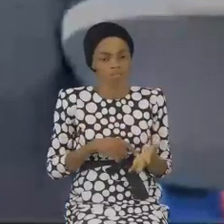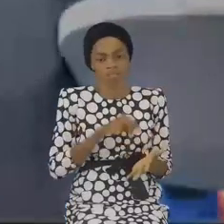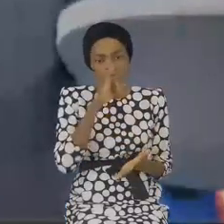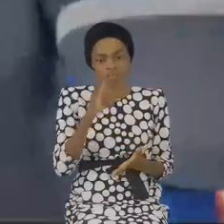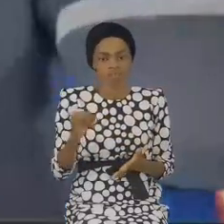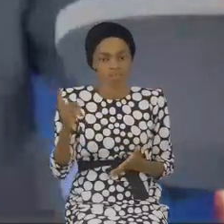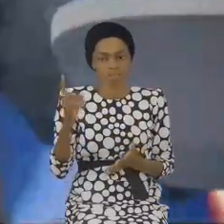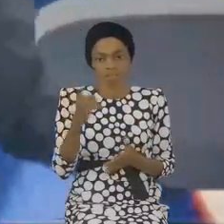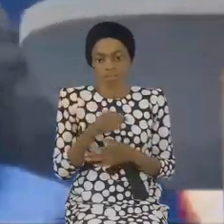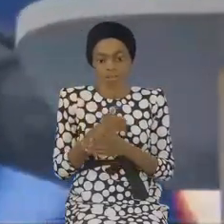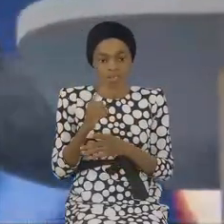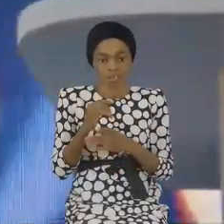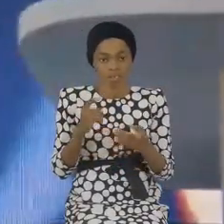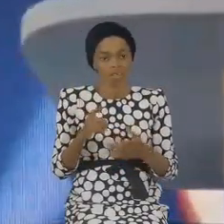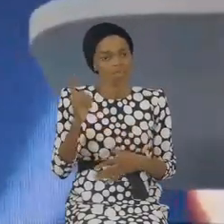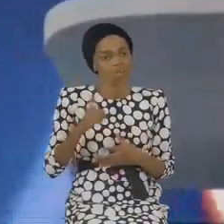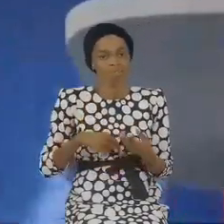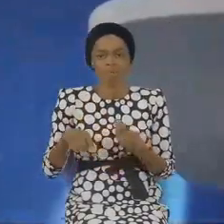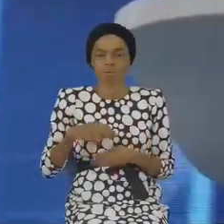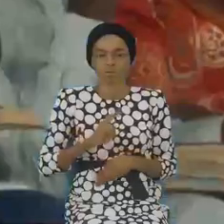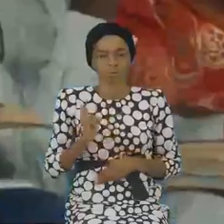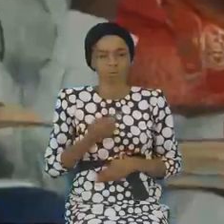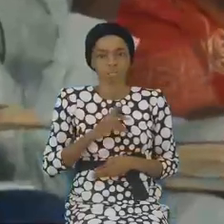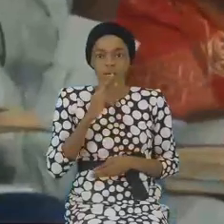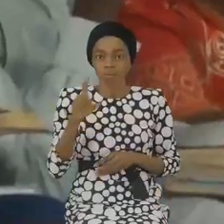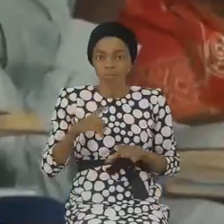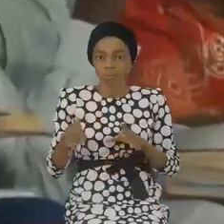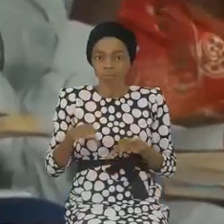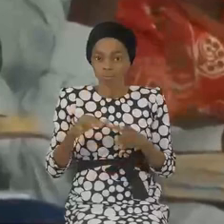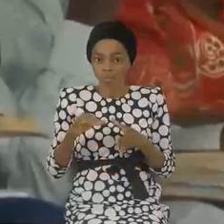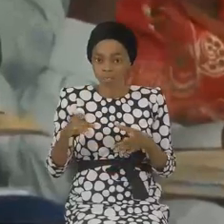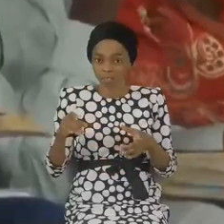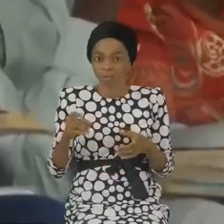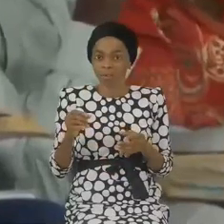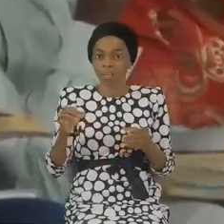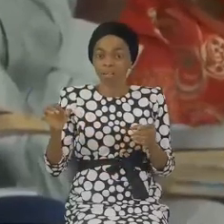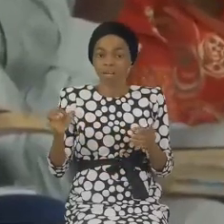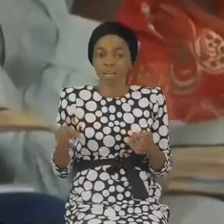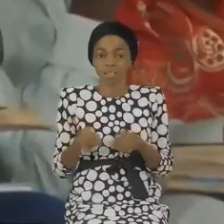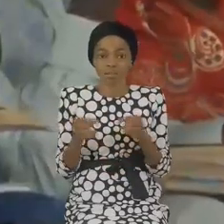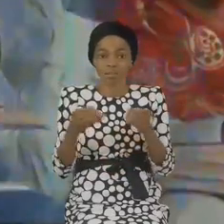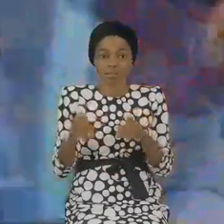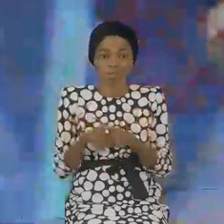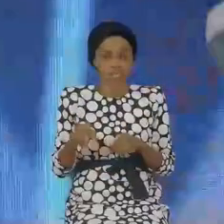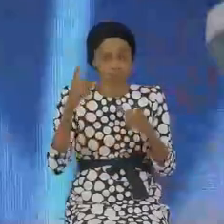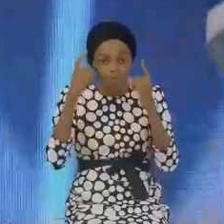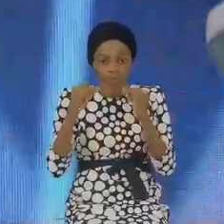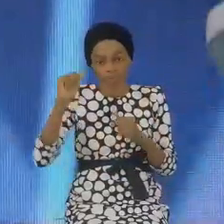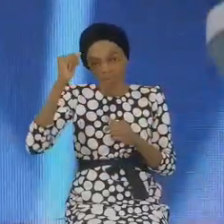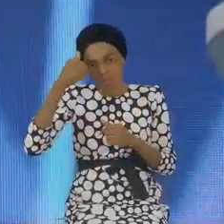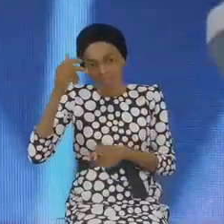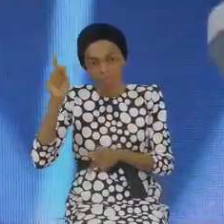étaient. Et nous, est-ce que nous faisons autant que Moïse a fait, rappelant au peuple l'alliance de